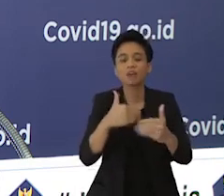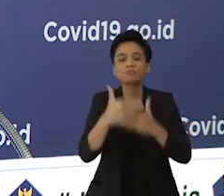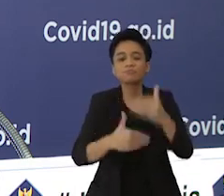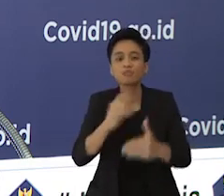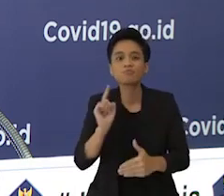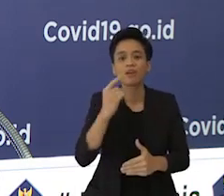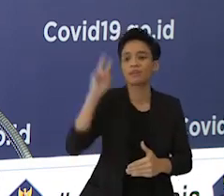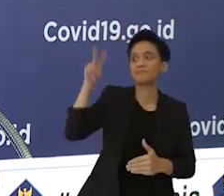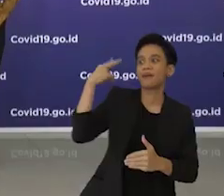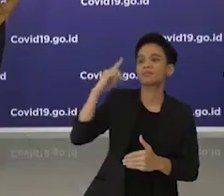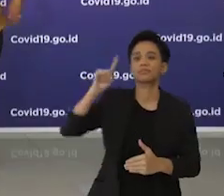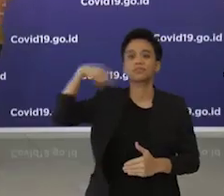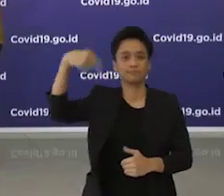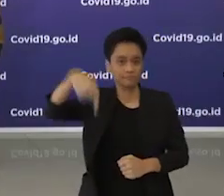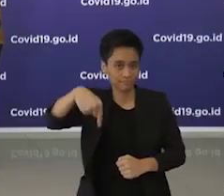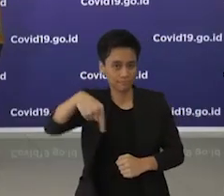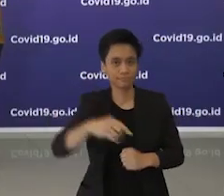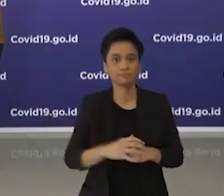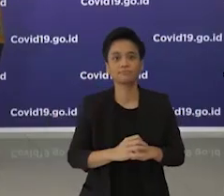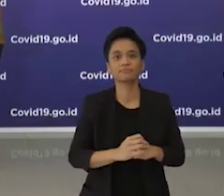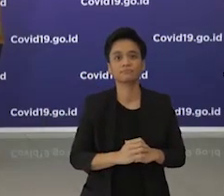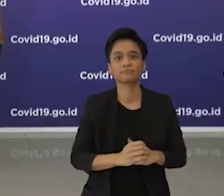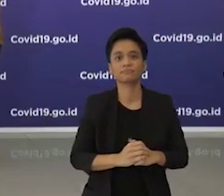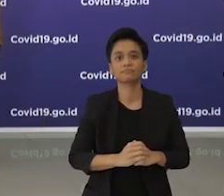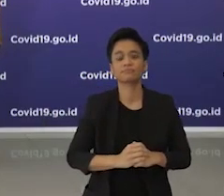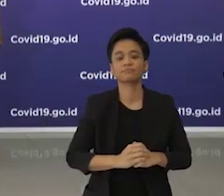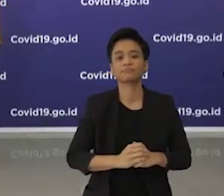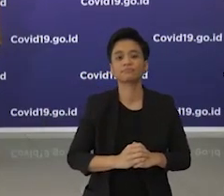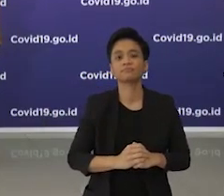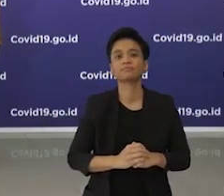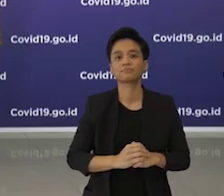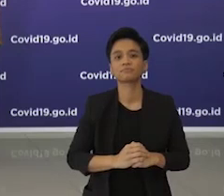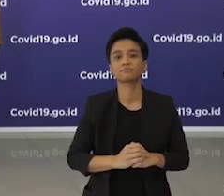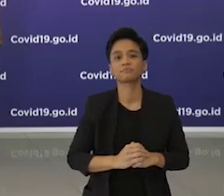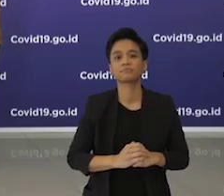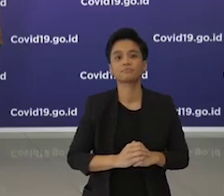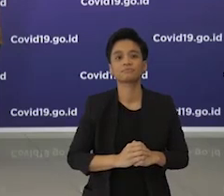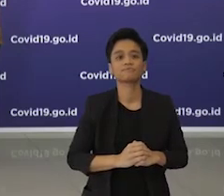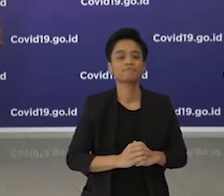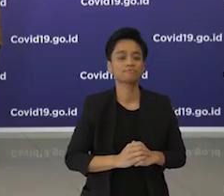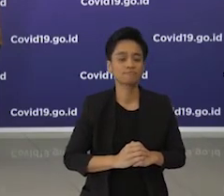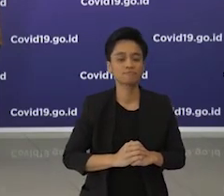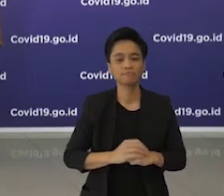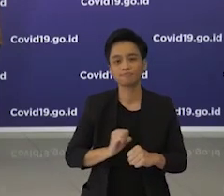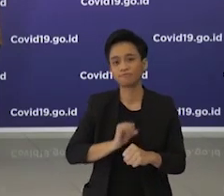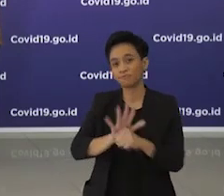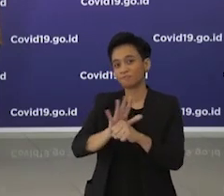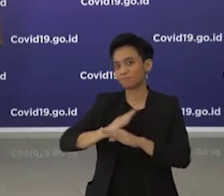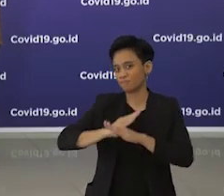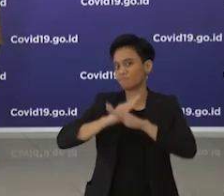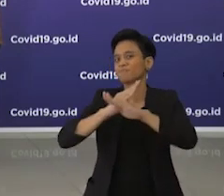sampai dengan siang ini Hai progres penanganan pandemic Opick 19 ini kita